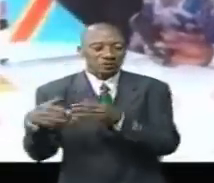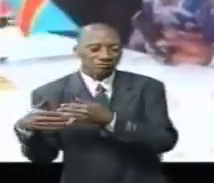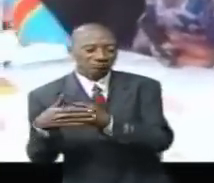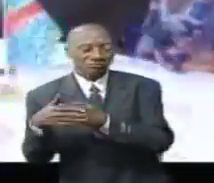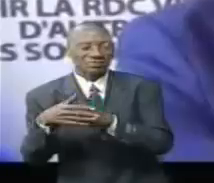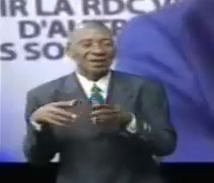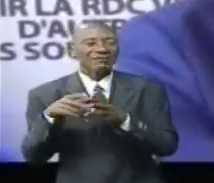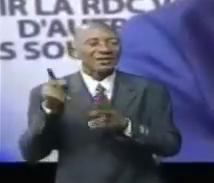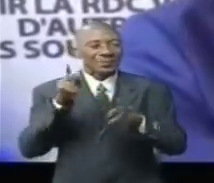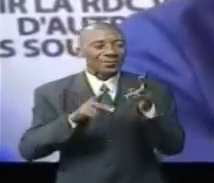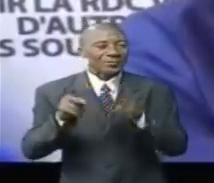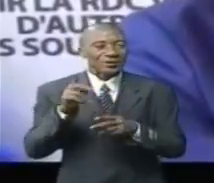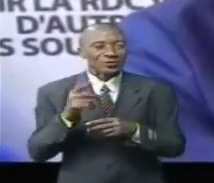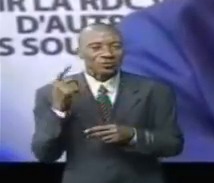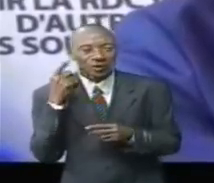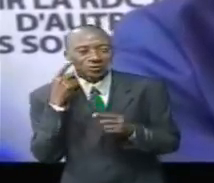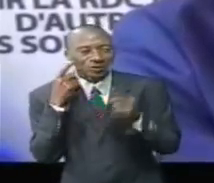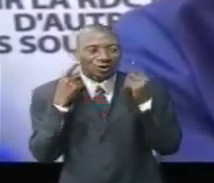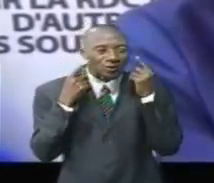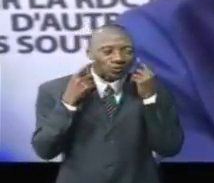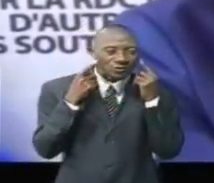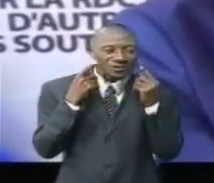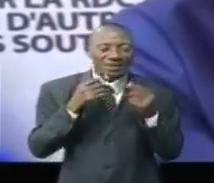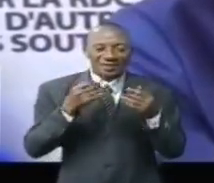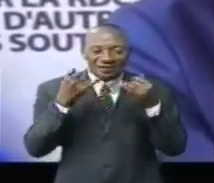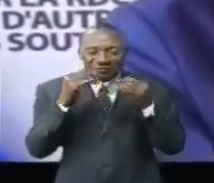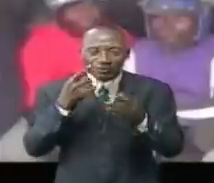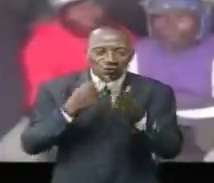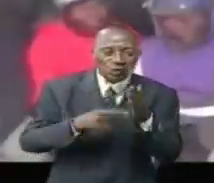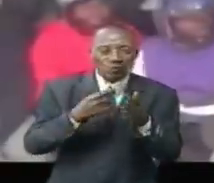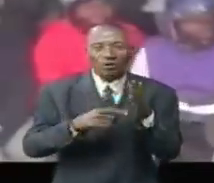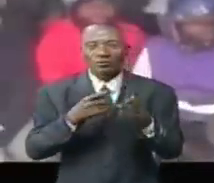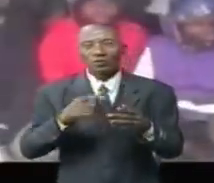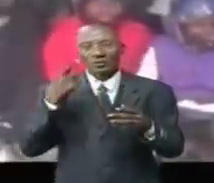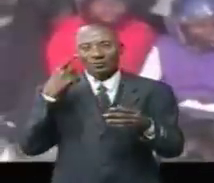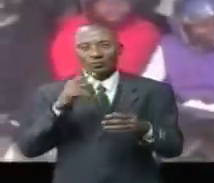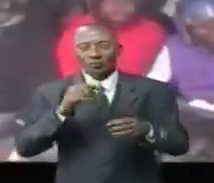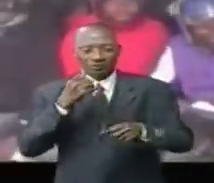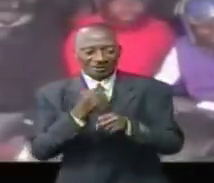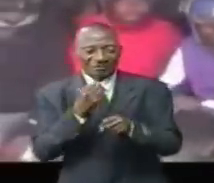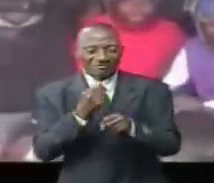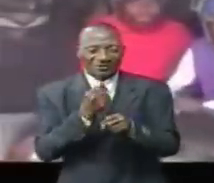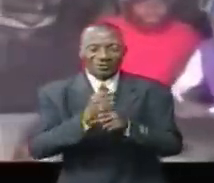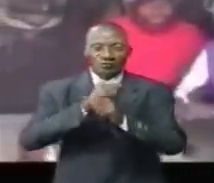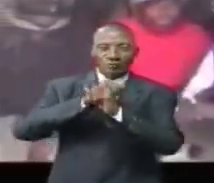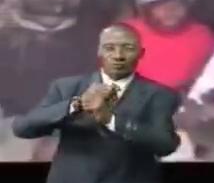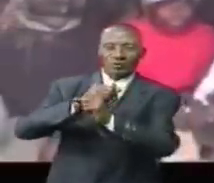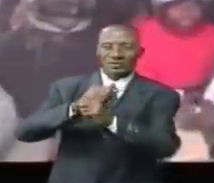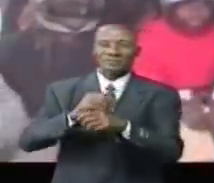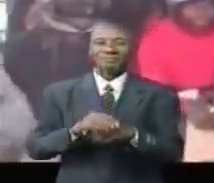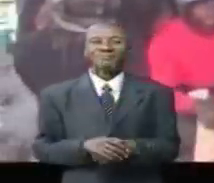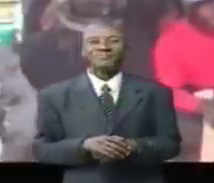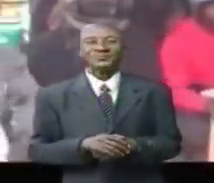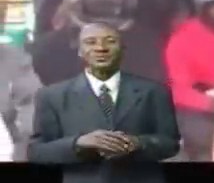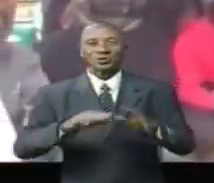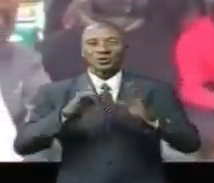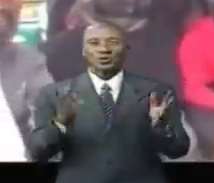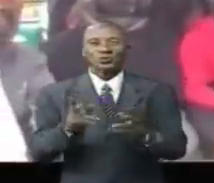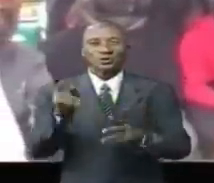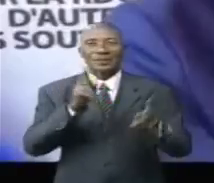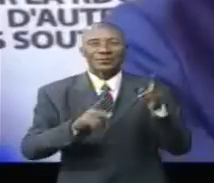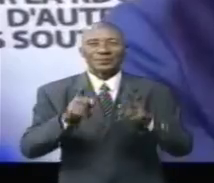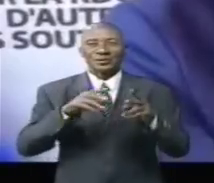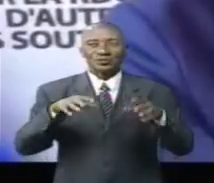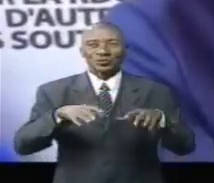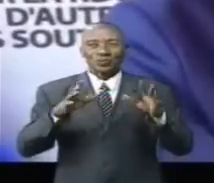permettant de bien réaliser les missions assignées. À toutes les populations congolaises, de